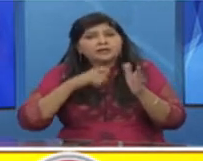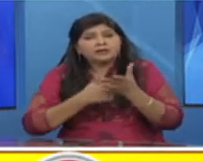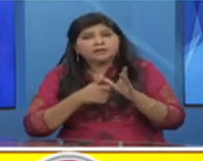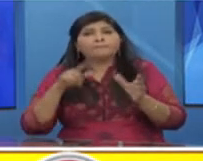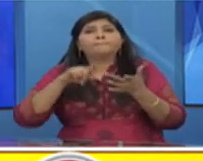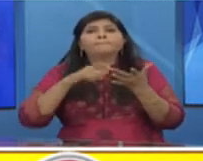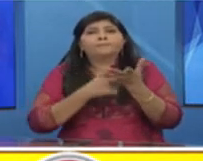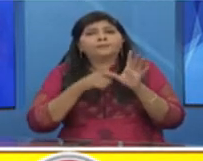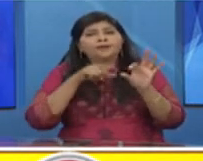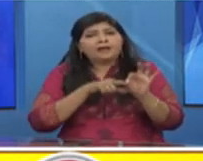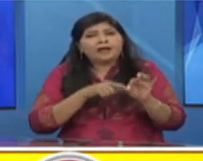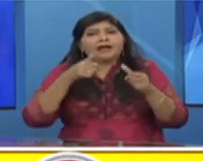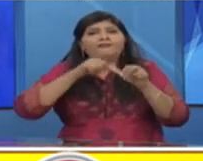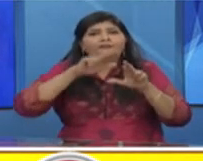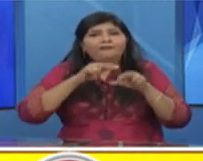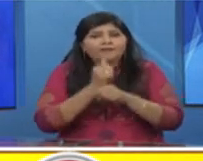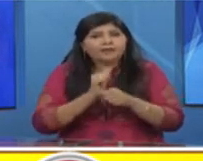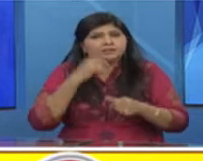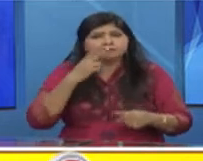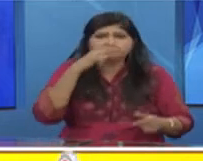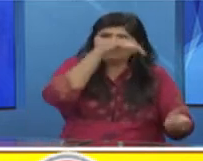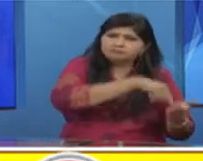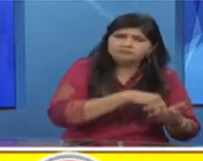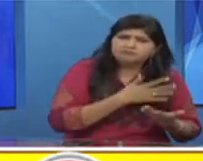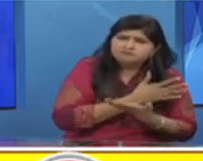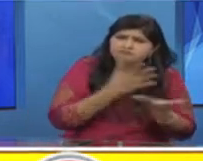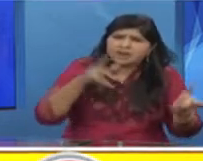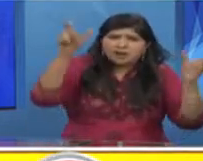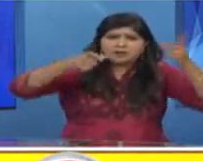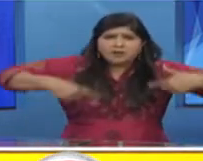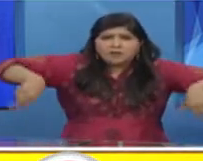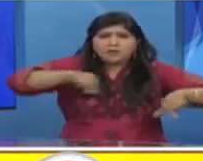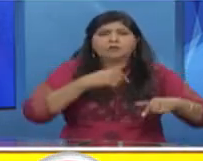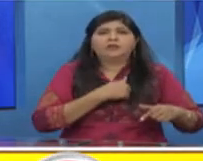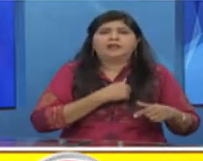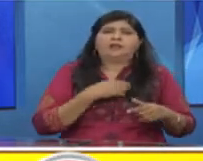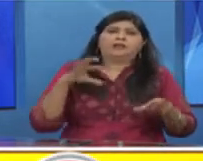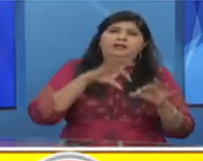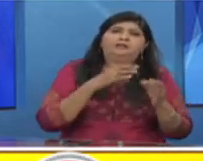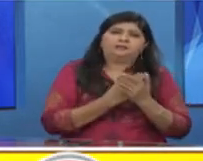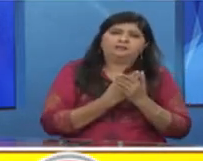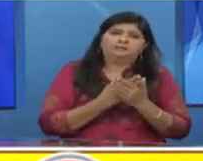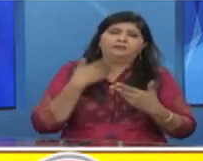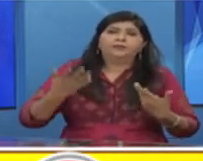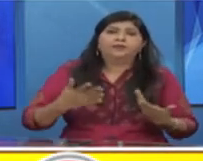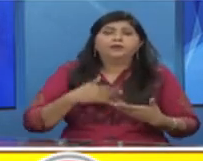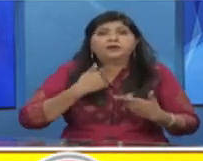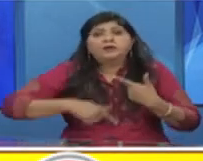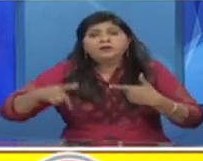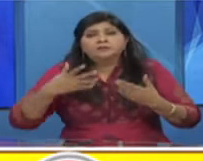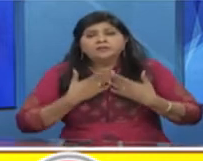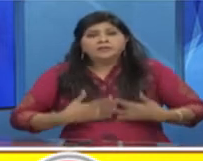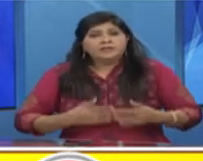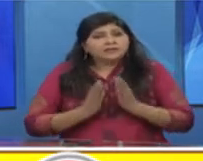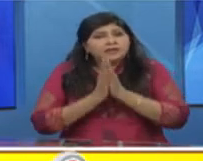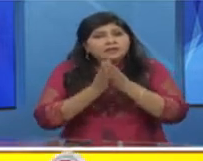इराक और अफगानिस्तान भी शामिल है। वे लाखों लोगों के दिलों में बसे, जिन्होंने पूरी श्रद्धा के